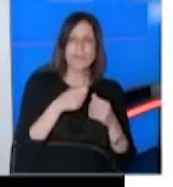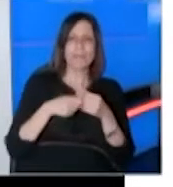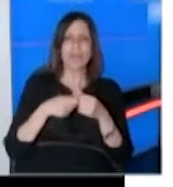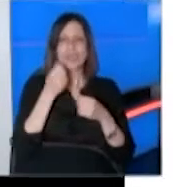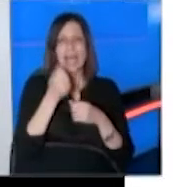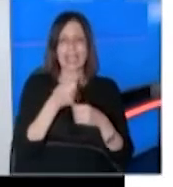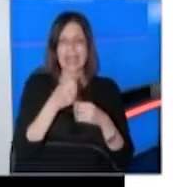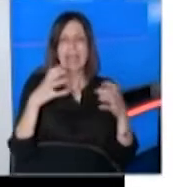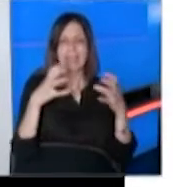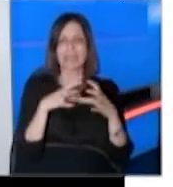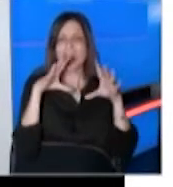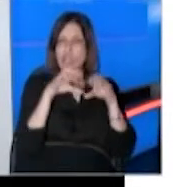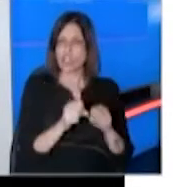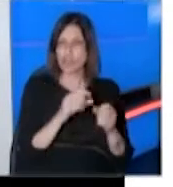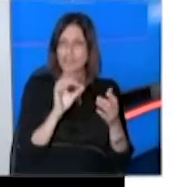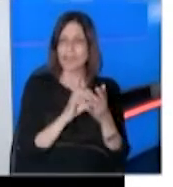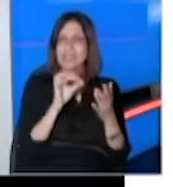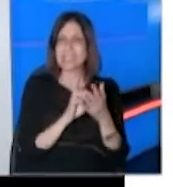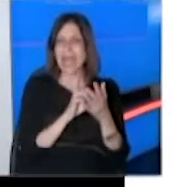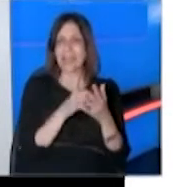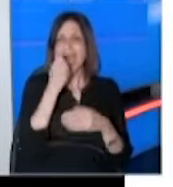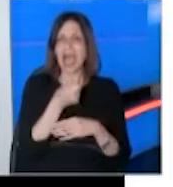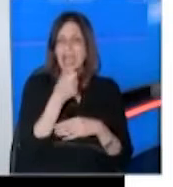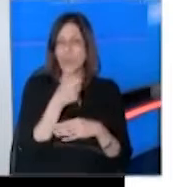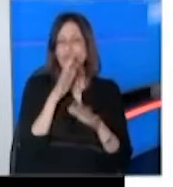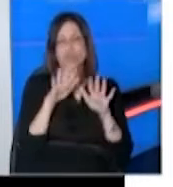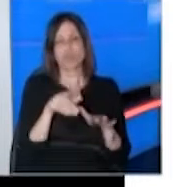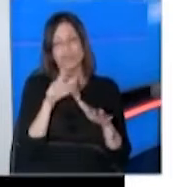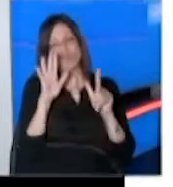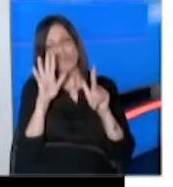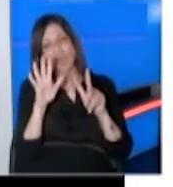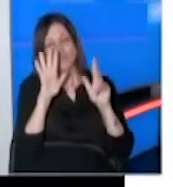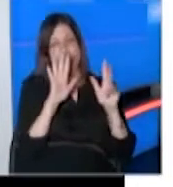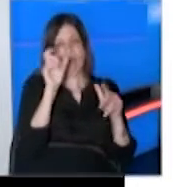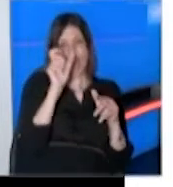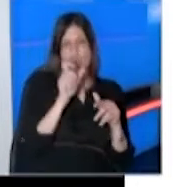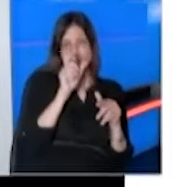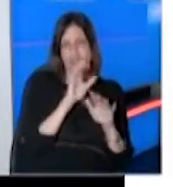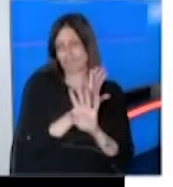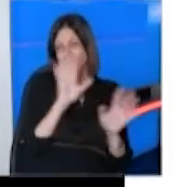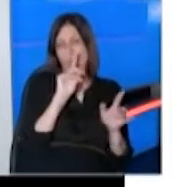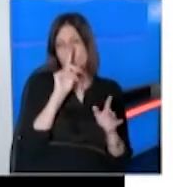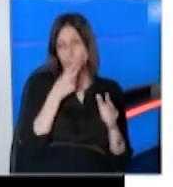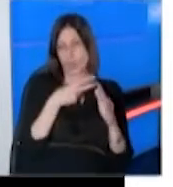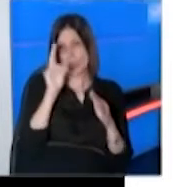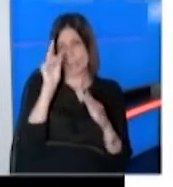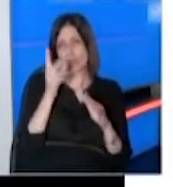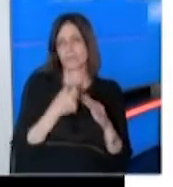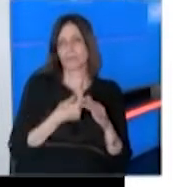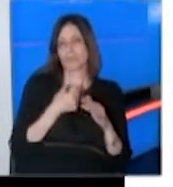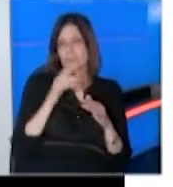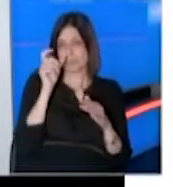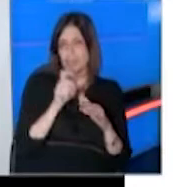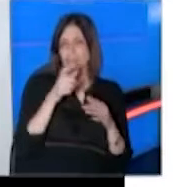חטיבה להתיישבות ומשרד החקלאות בלבד. יושבים בדרך כלל שם 7-8 אנשים, לא יותר. שימו לב, בעלי